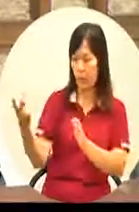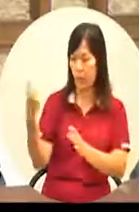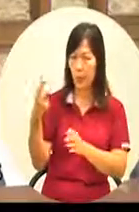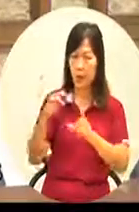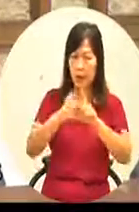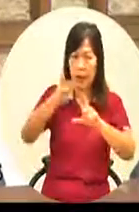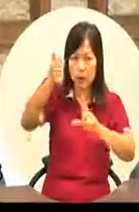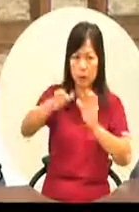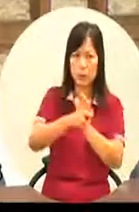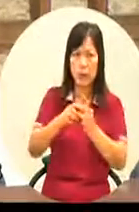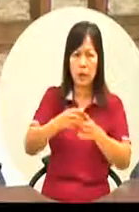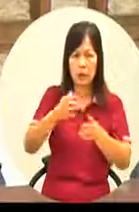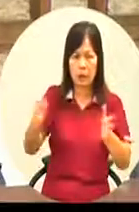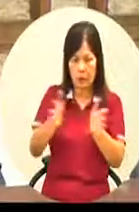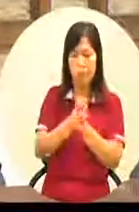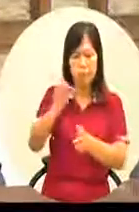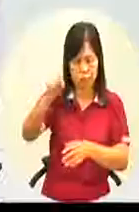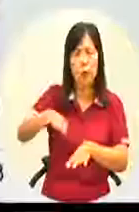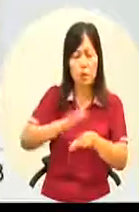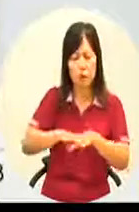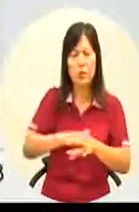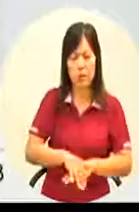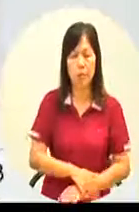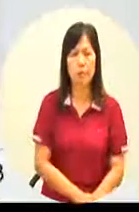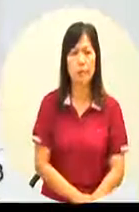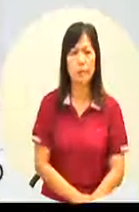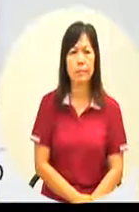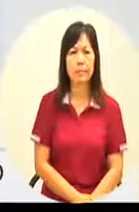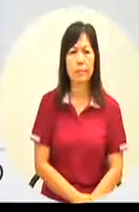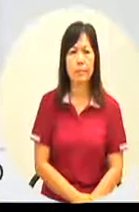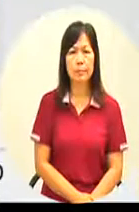长都会赞成的。